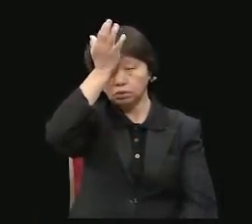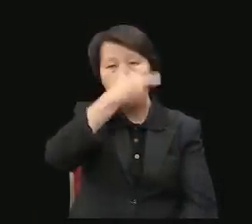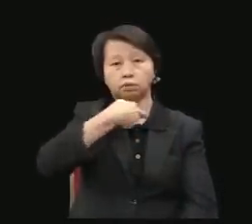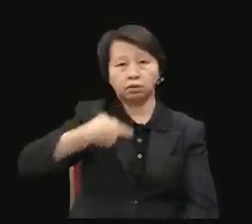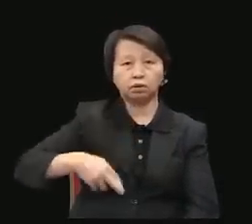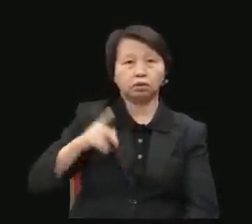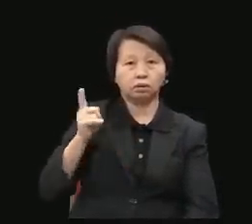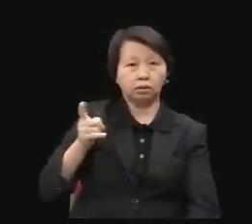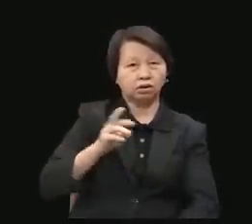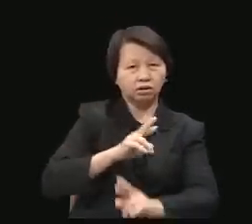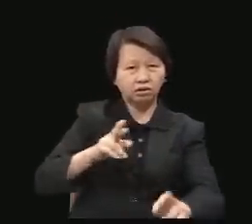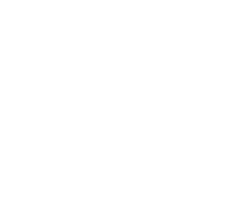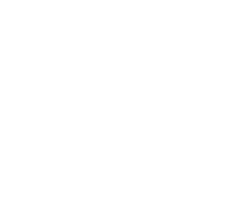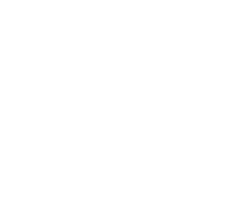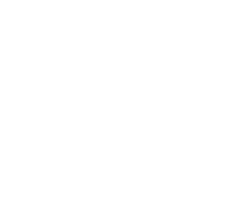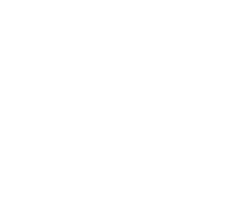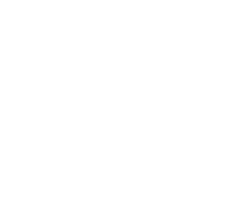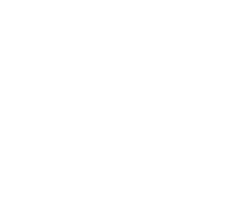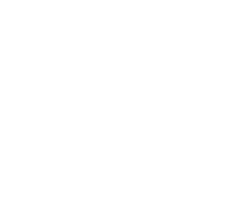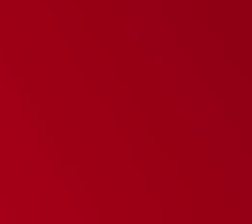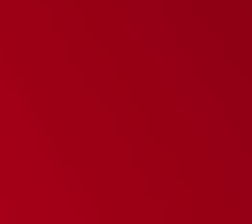Agong itu disediakan oleh kerajaan.